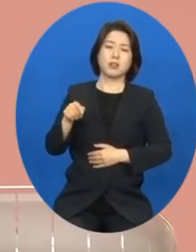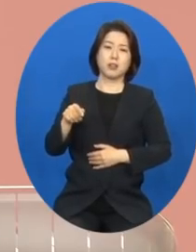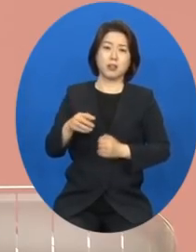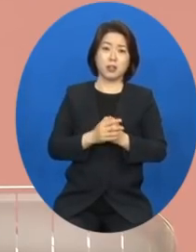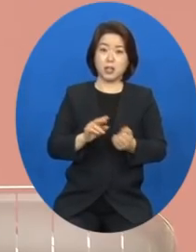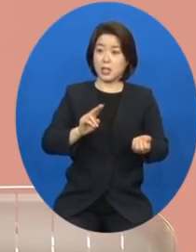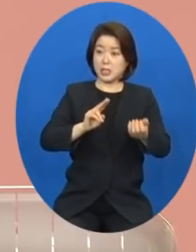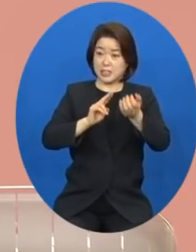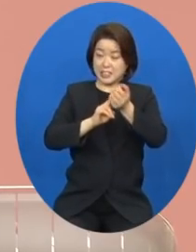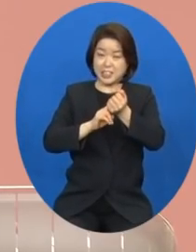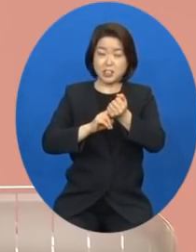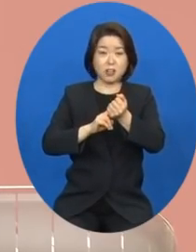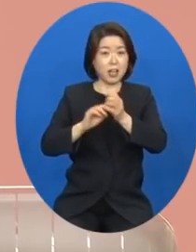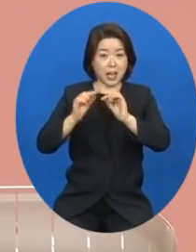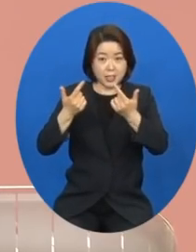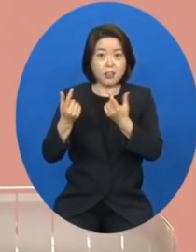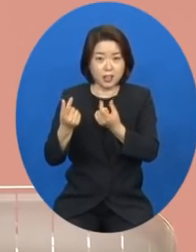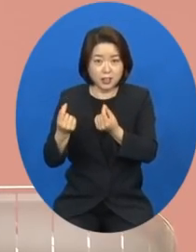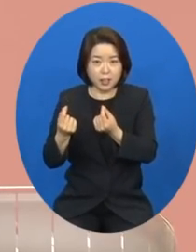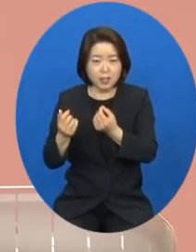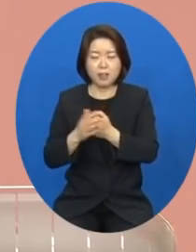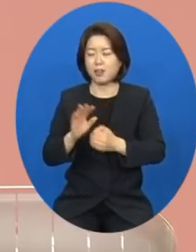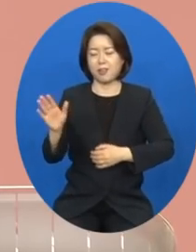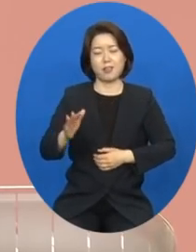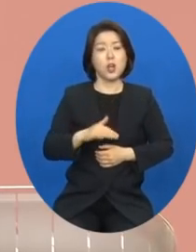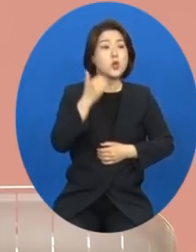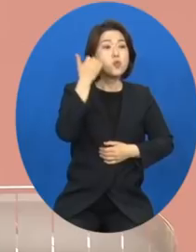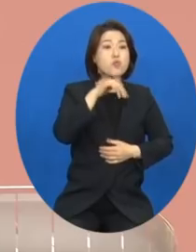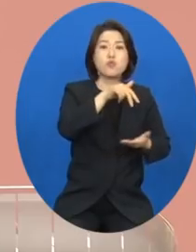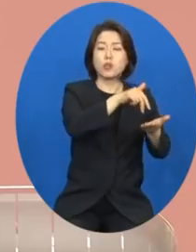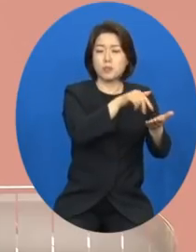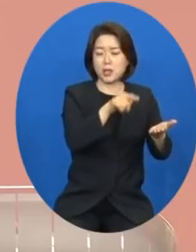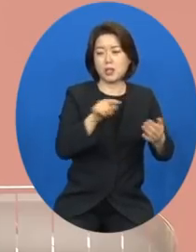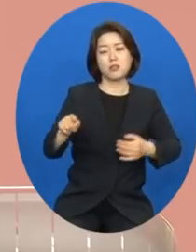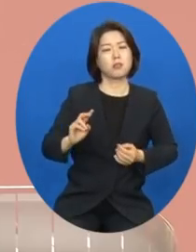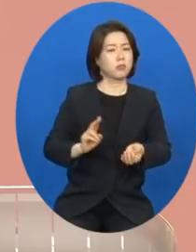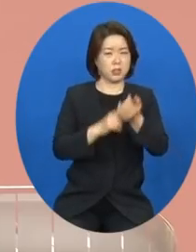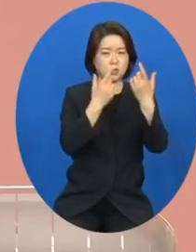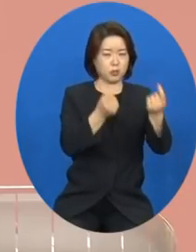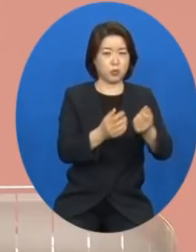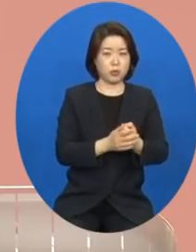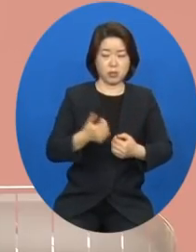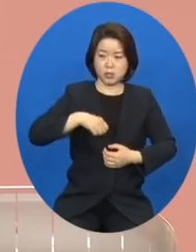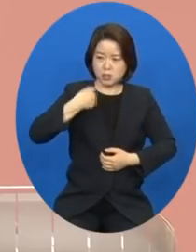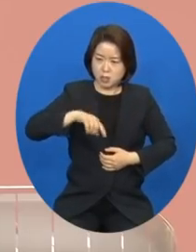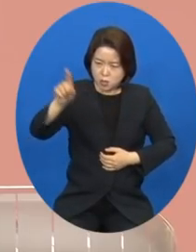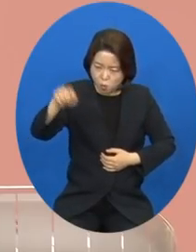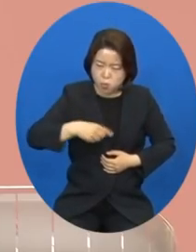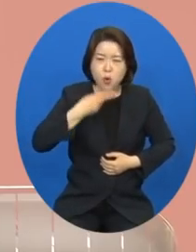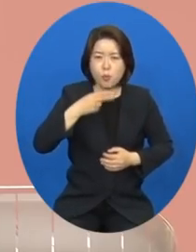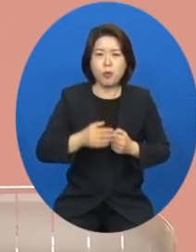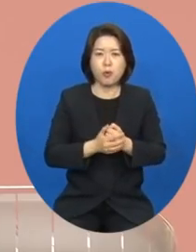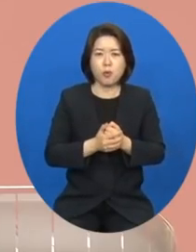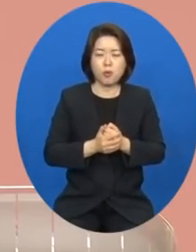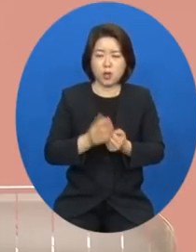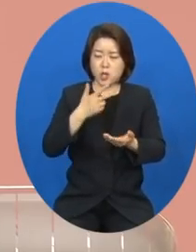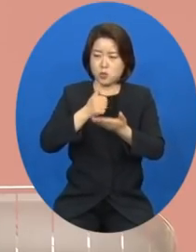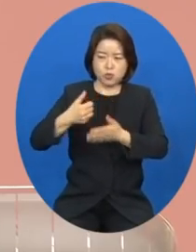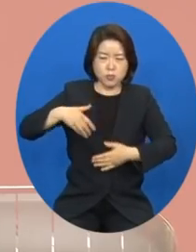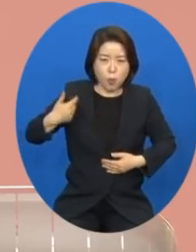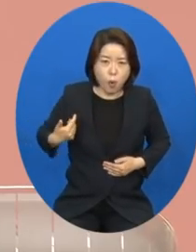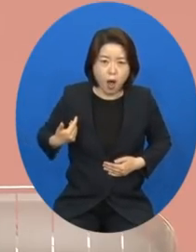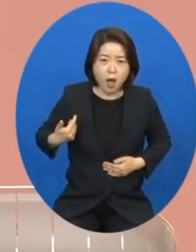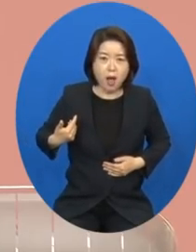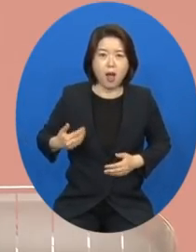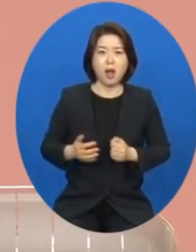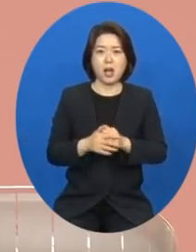않아 볼지도 모르겠어요 누군가에겐 그것은 기적입니다 자녀가 안나와서 자녀가 주님을 몰라서